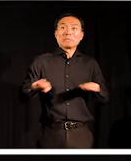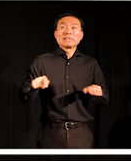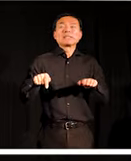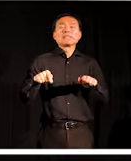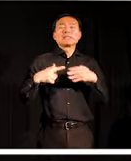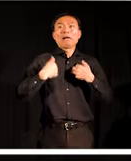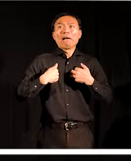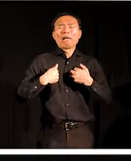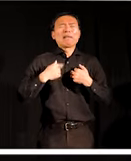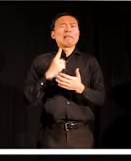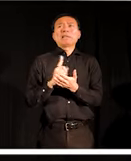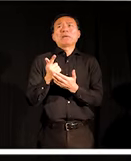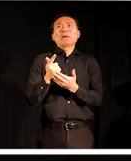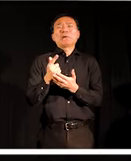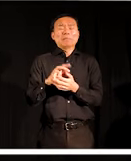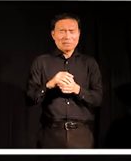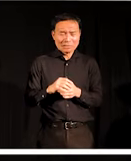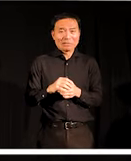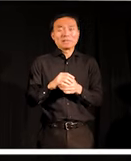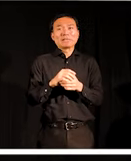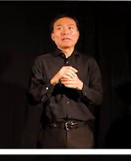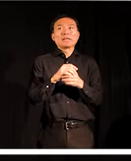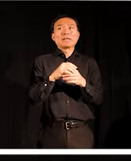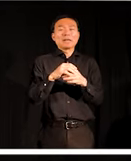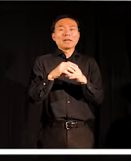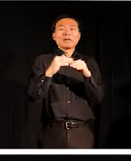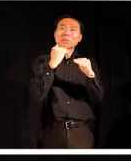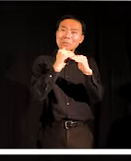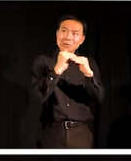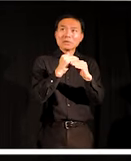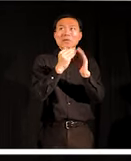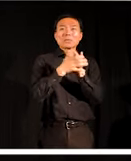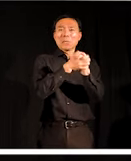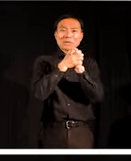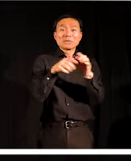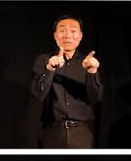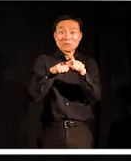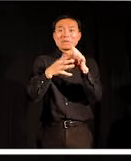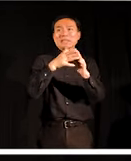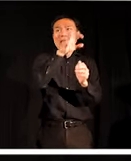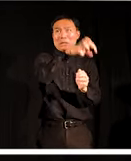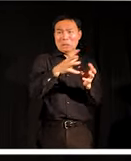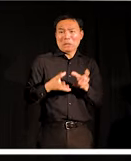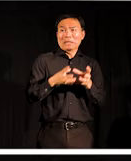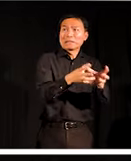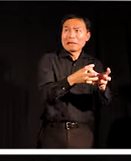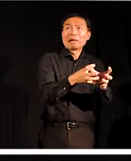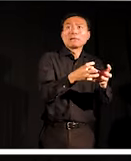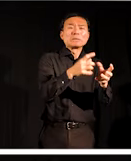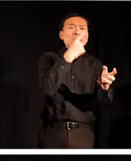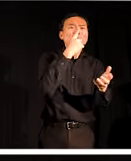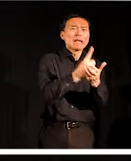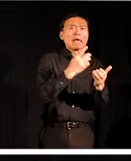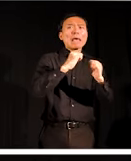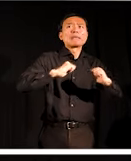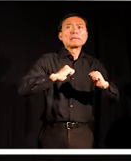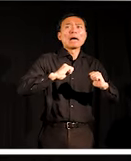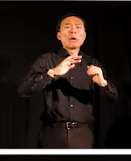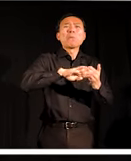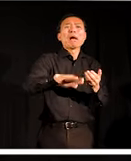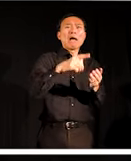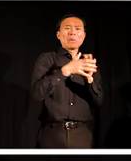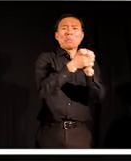たみんな学友と一緒に戦場に動員されたのに学友はなくなって自分だけ生き残ってしまった生きるも死ぬ